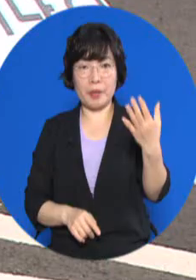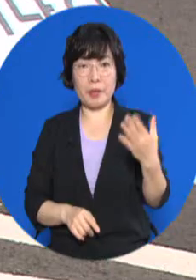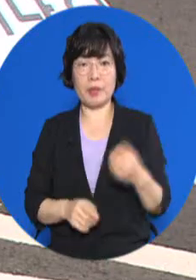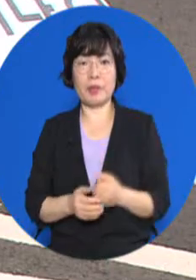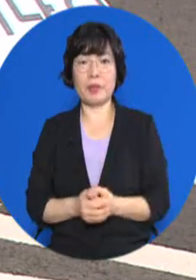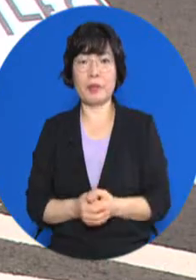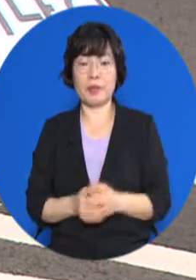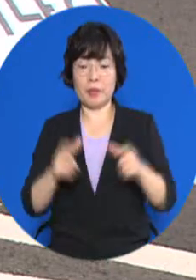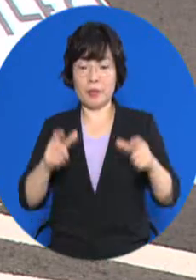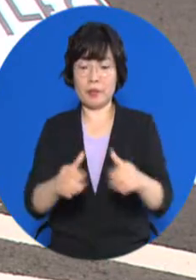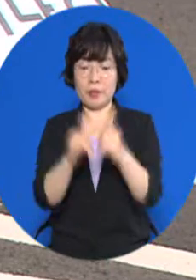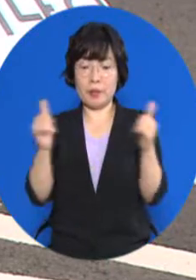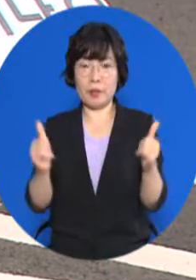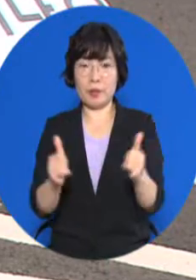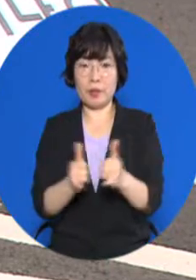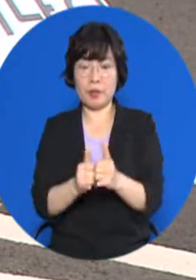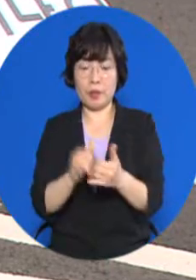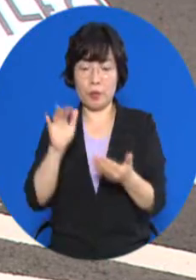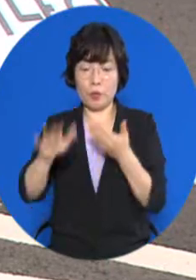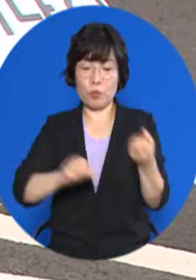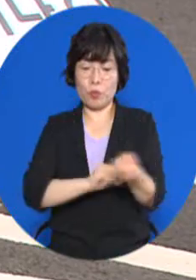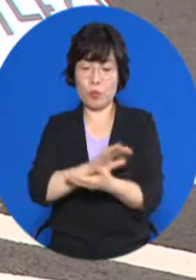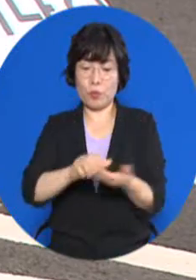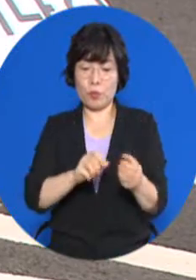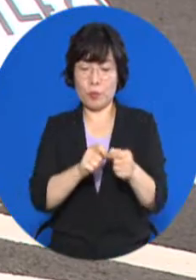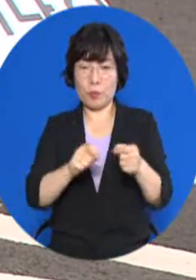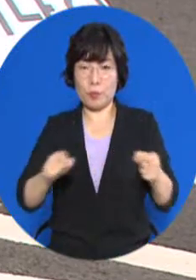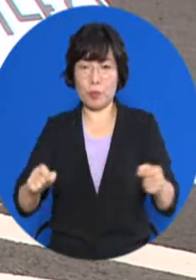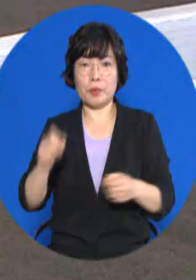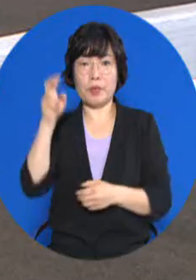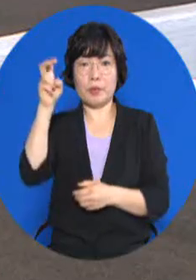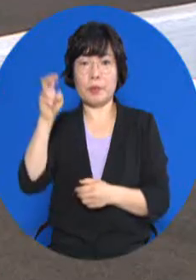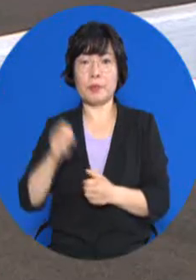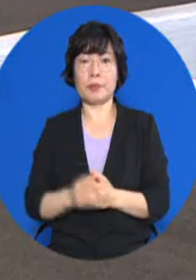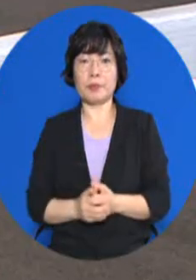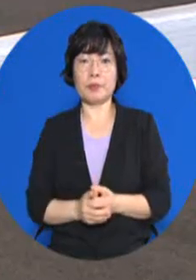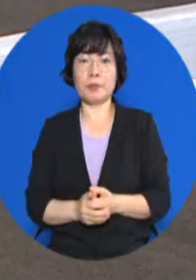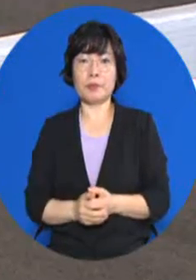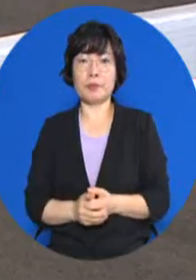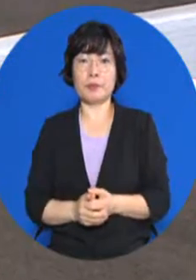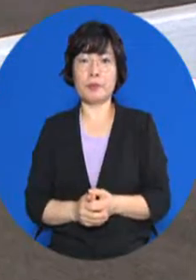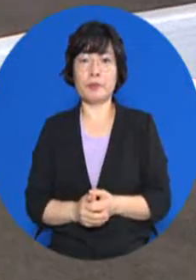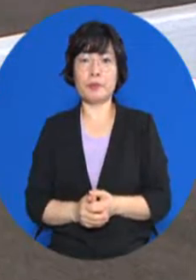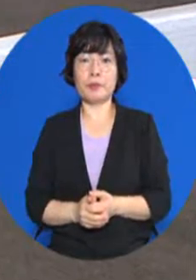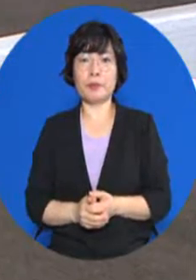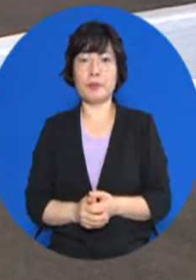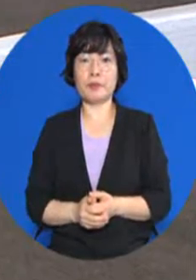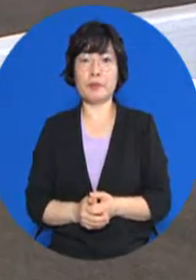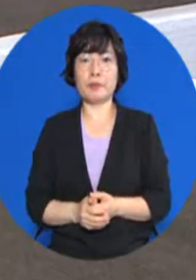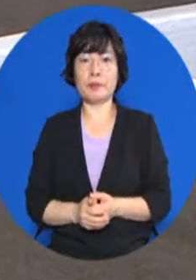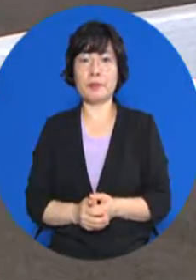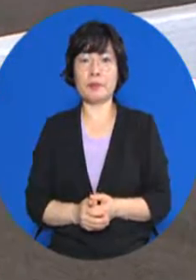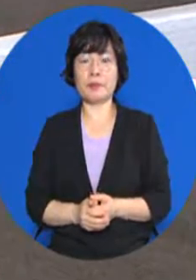실어줬지만 지역사회 내 후폭풍은 앞으로도 상당 기간 계속될 것으로 전망됩니다. MBC 뉴스 김주입니다.